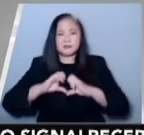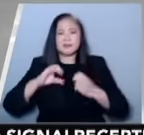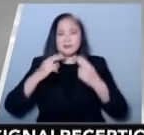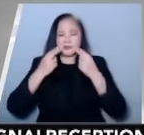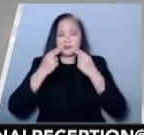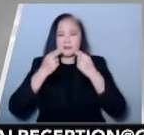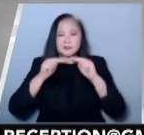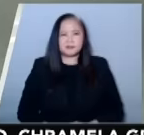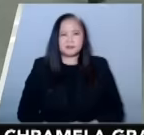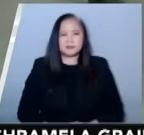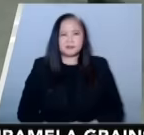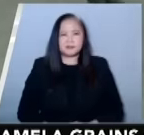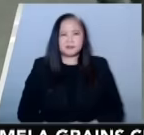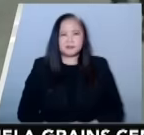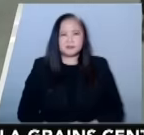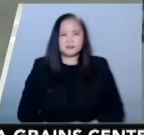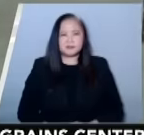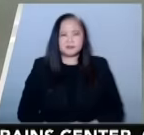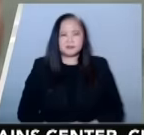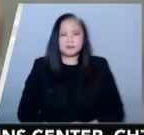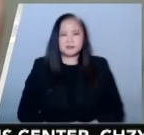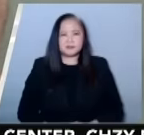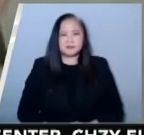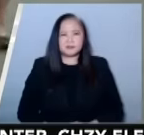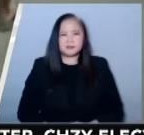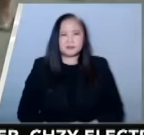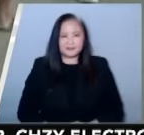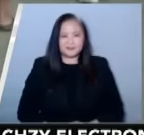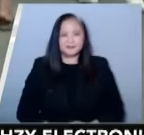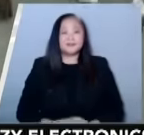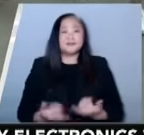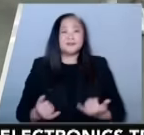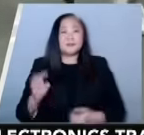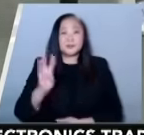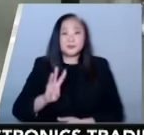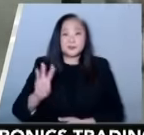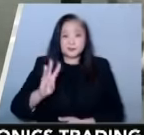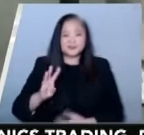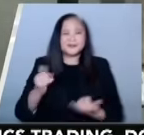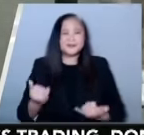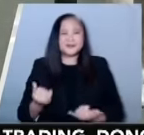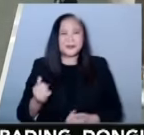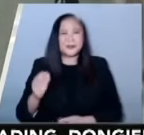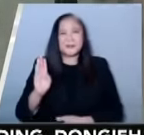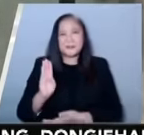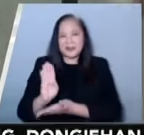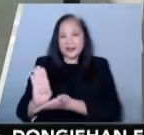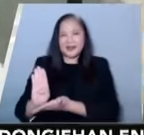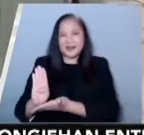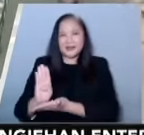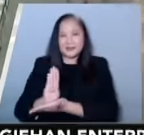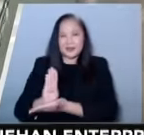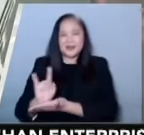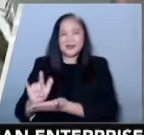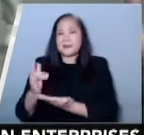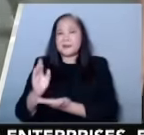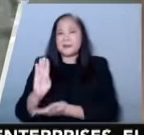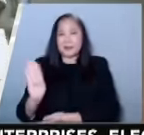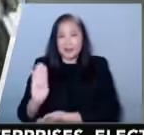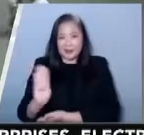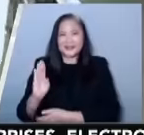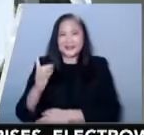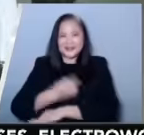News. Mga puso, Miyerkules po ngayon, Baklaran Day, at bago pumasok sa trabaho ay nagsimba muna ang ilang